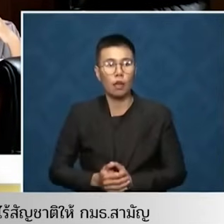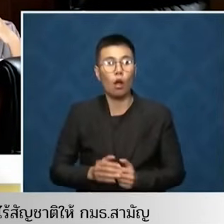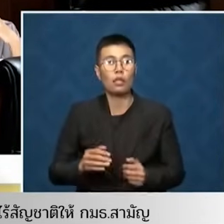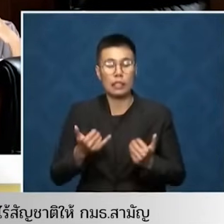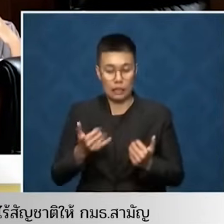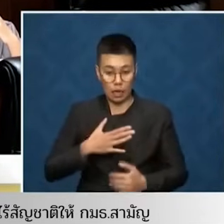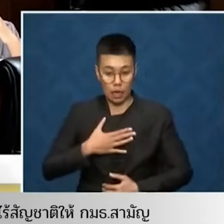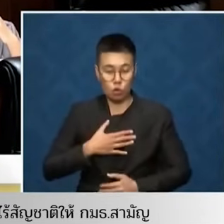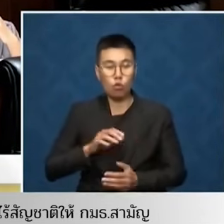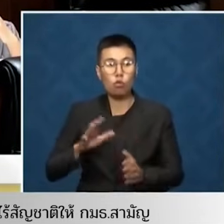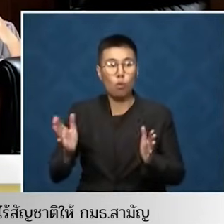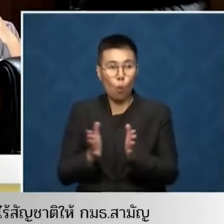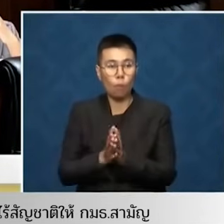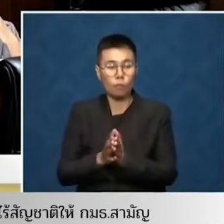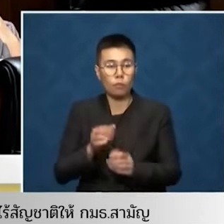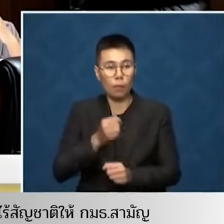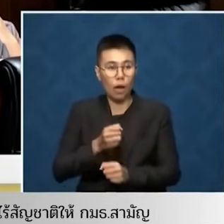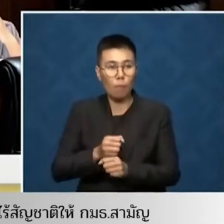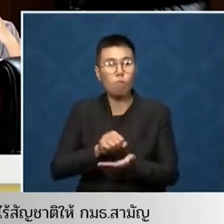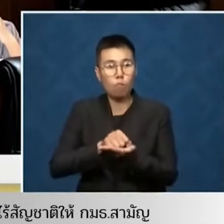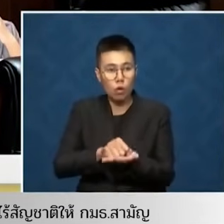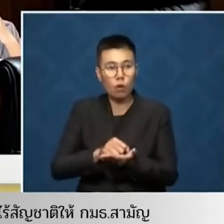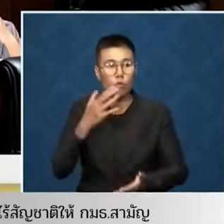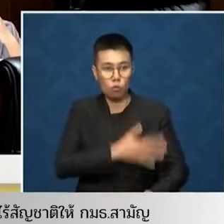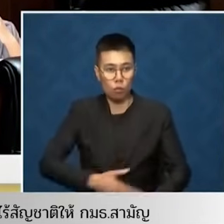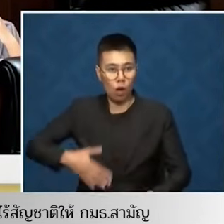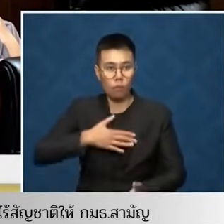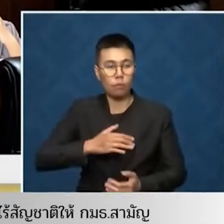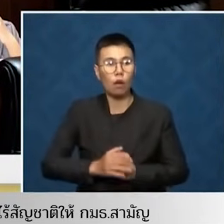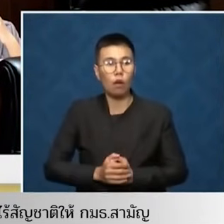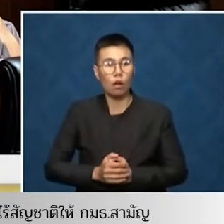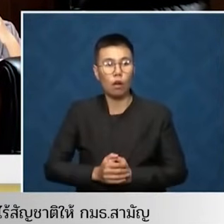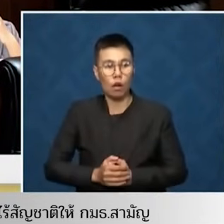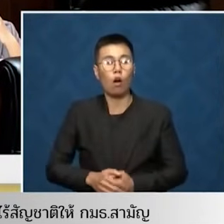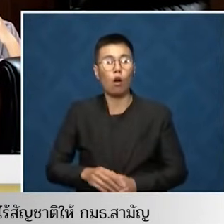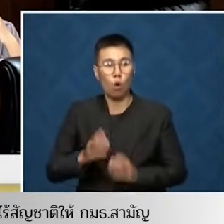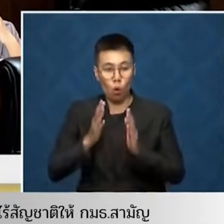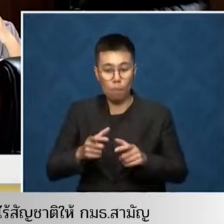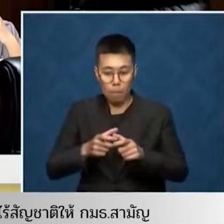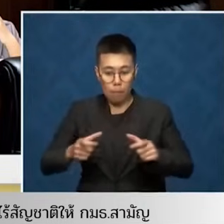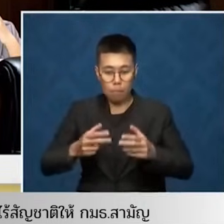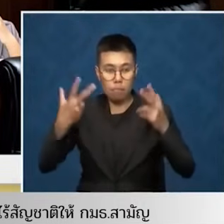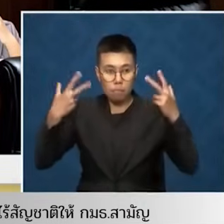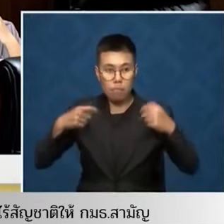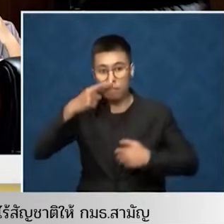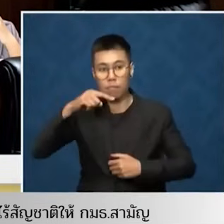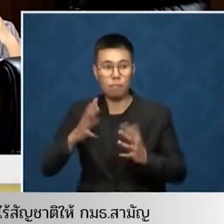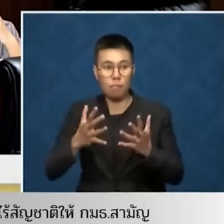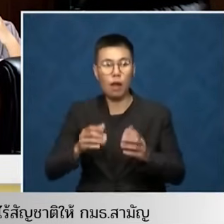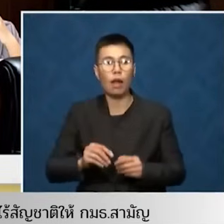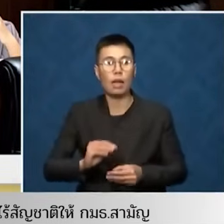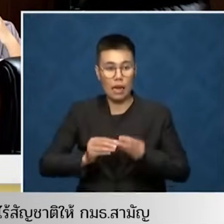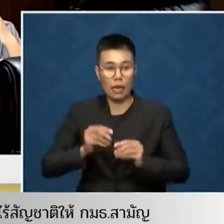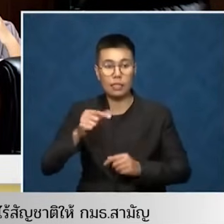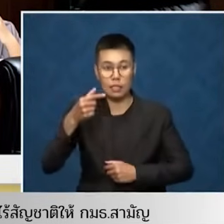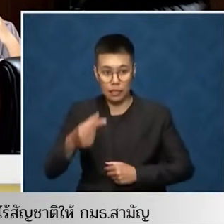มาโดยคณะทำงานขับเคลื่อนระบบบริการสุขภาพสำหรับผู้ที่ไม่มีสัญชาติไทยซึ่งให้ข้อมูลว่าเด็กรหัส G ที่พวกเขา